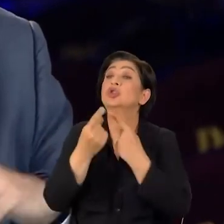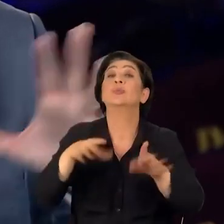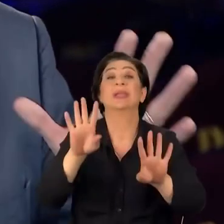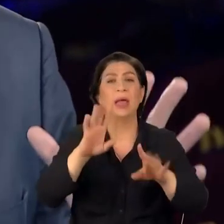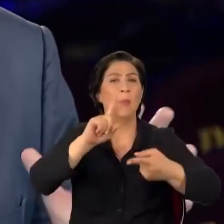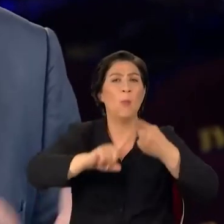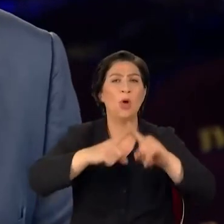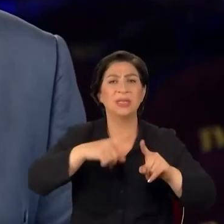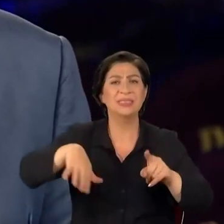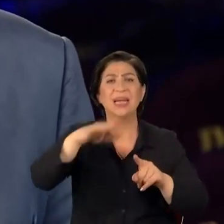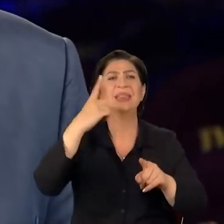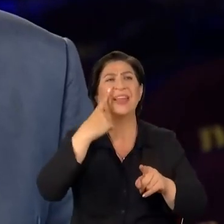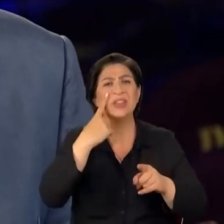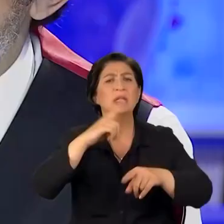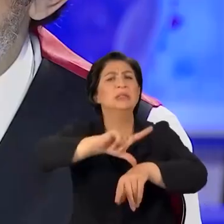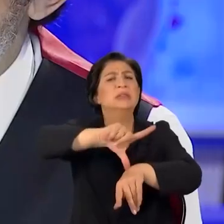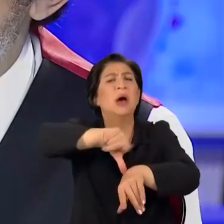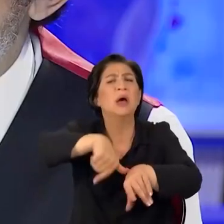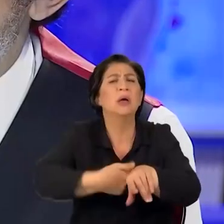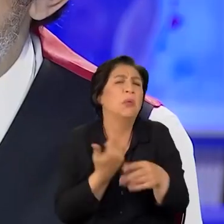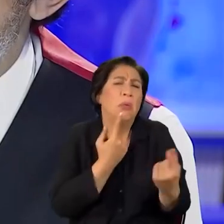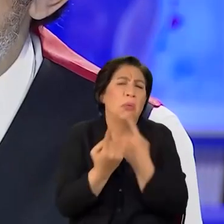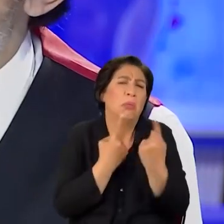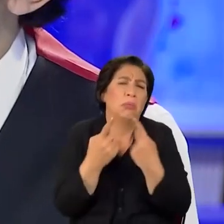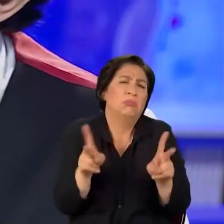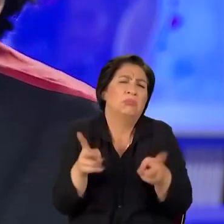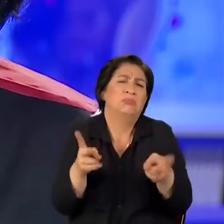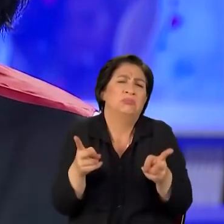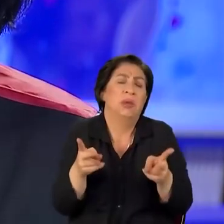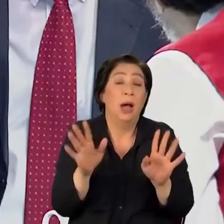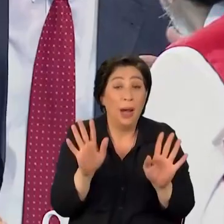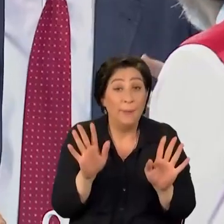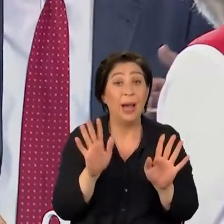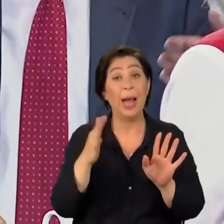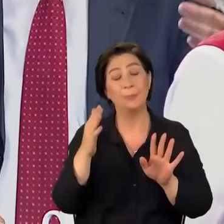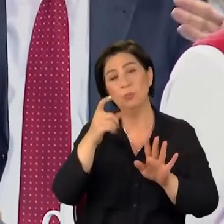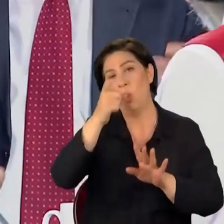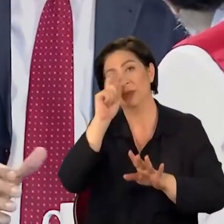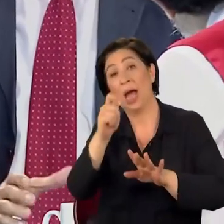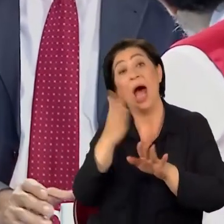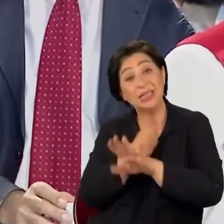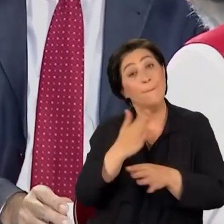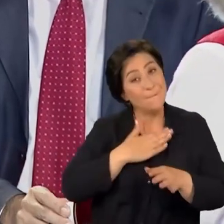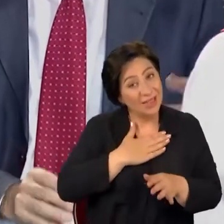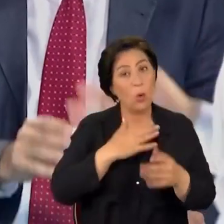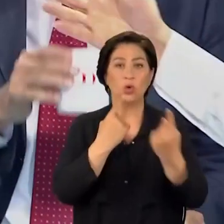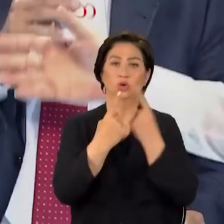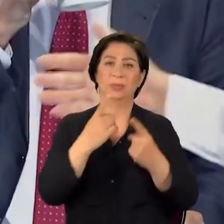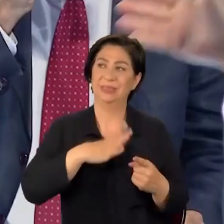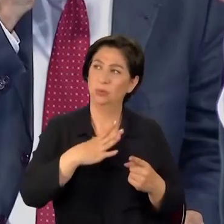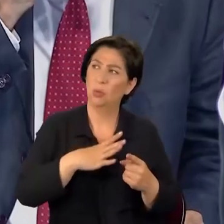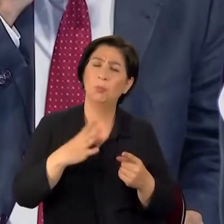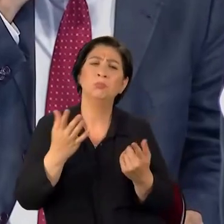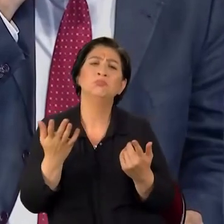yani Platon'un devletini burada saatlerce konuşuruz. İdeal. Aslında ama, ben de konuşmaktan evet, yanayım. Yani